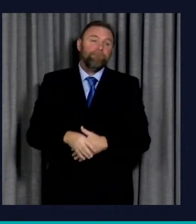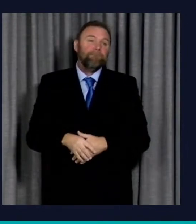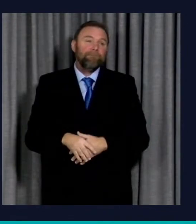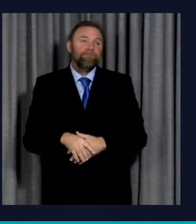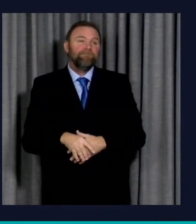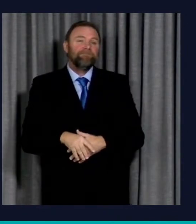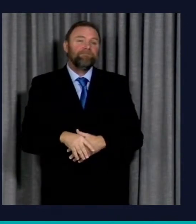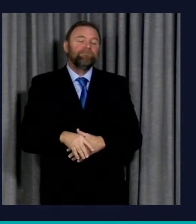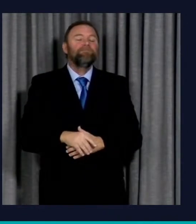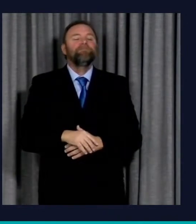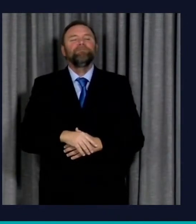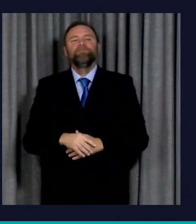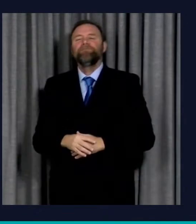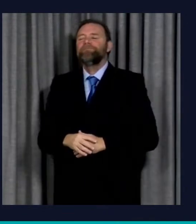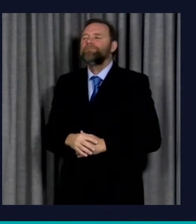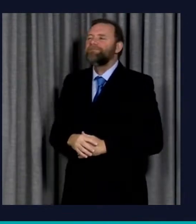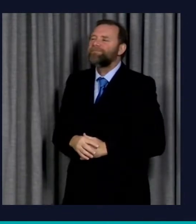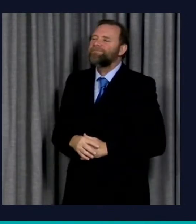do things carefully.